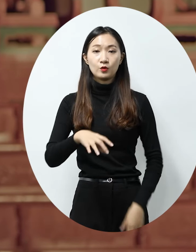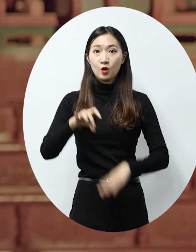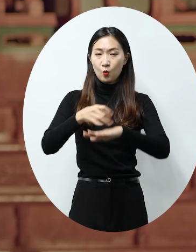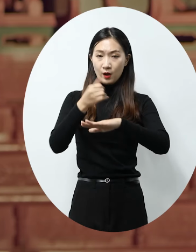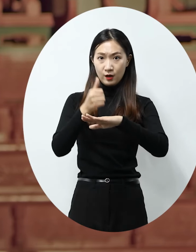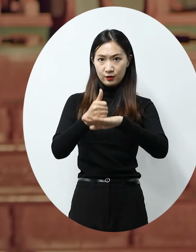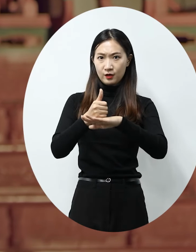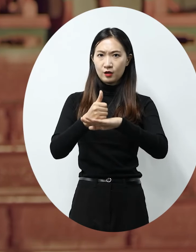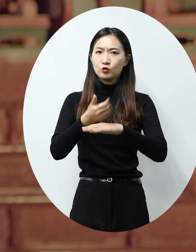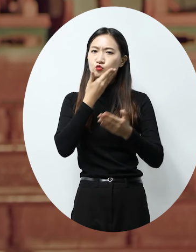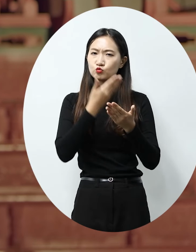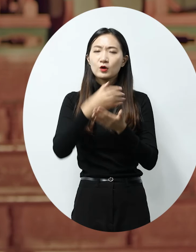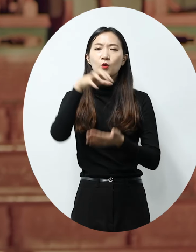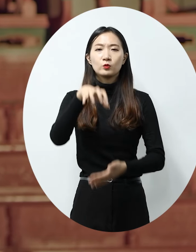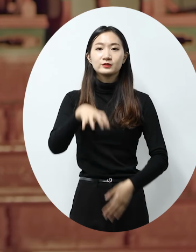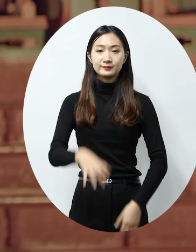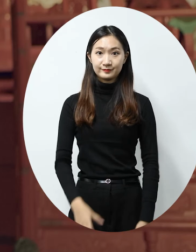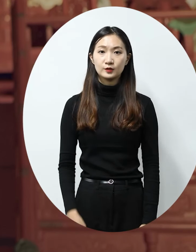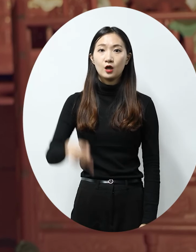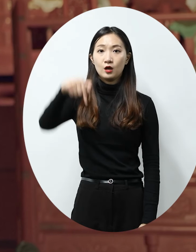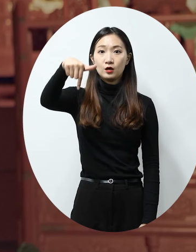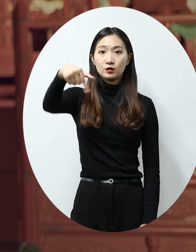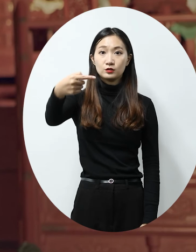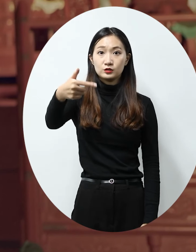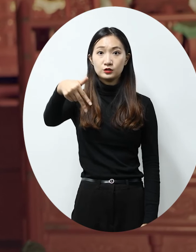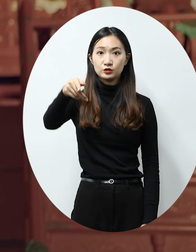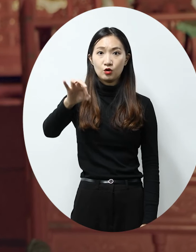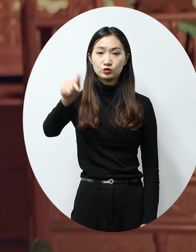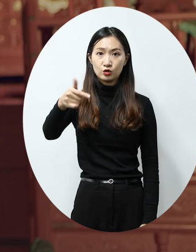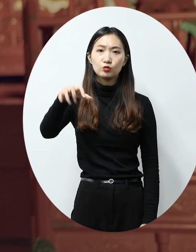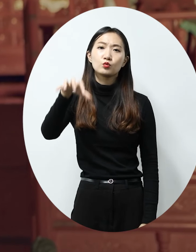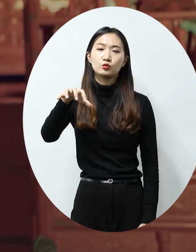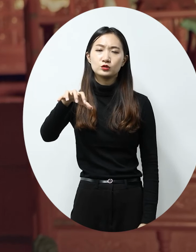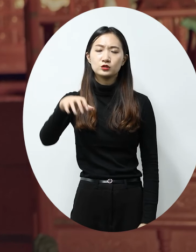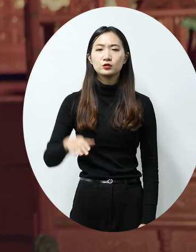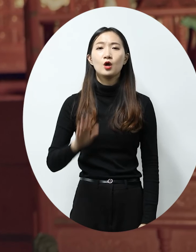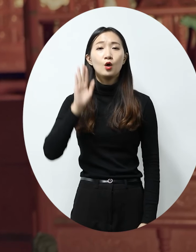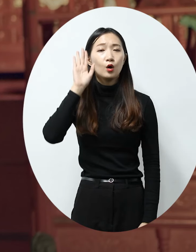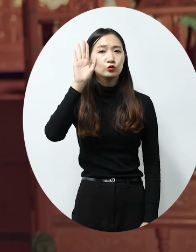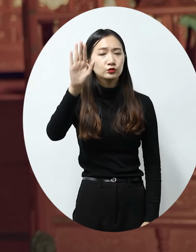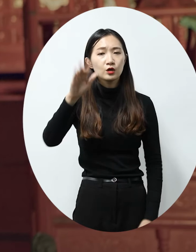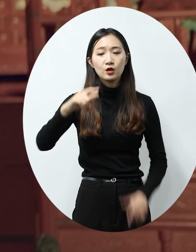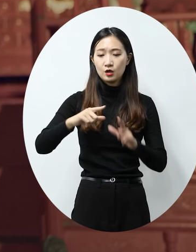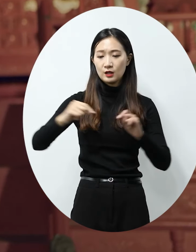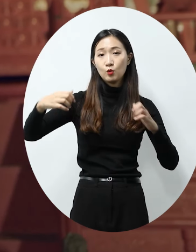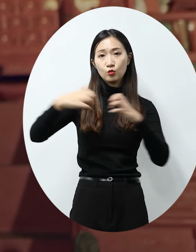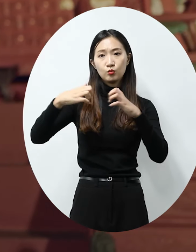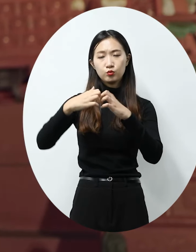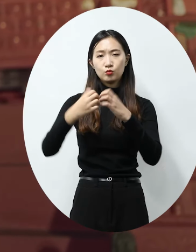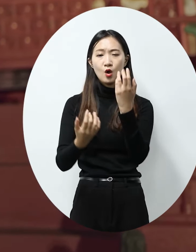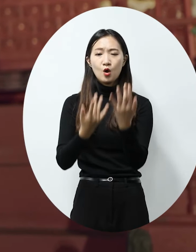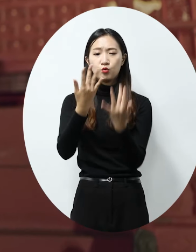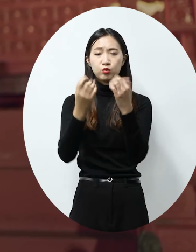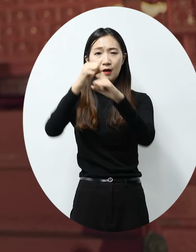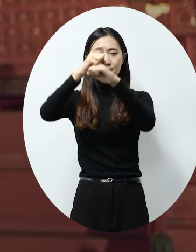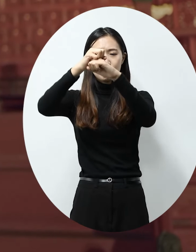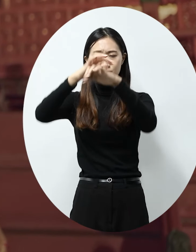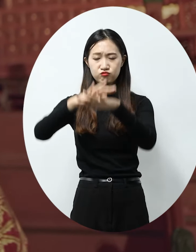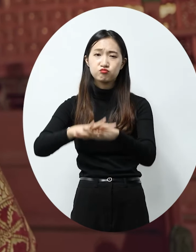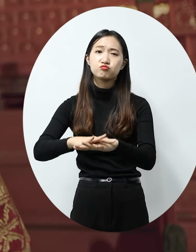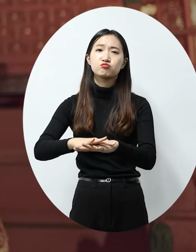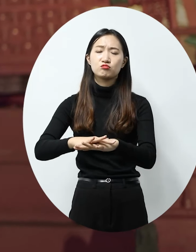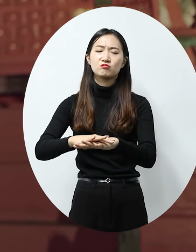왕실의 상징적인 공간이지 그런 금정전이 자네들의 시간으로 임진왜란 때 불에 타